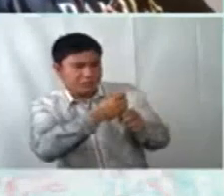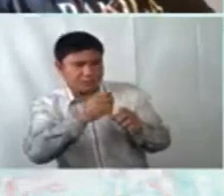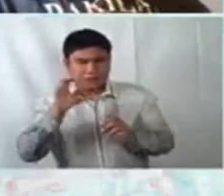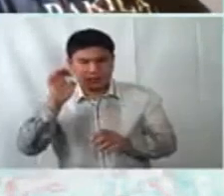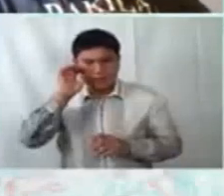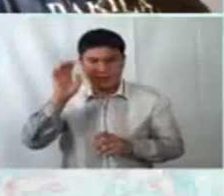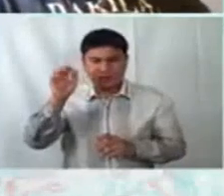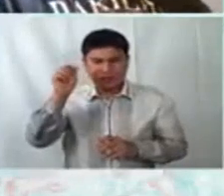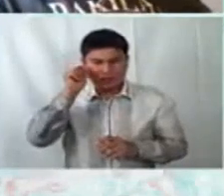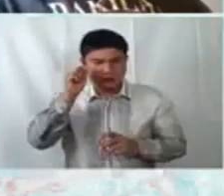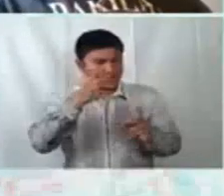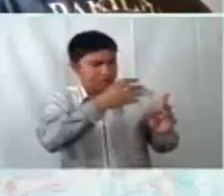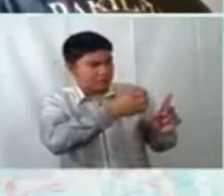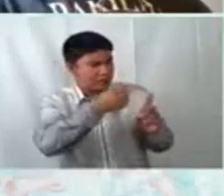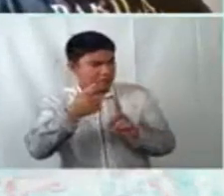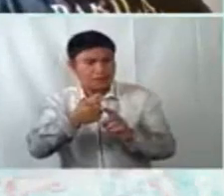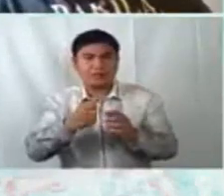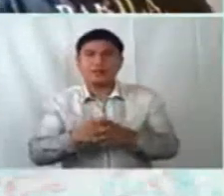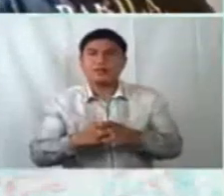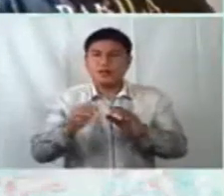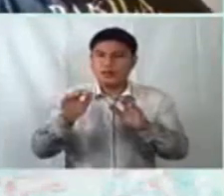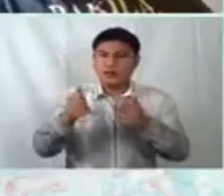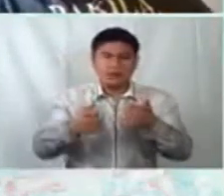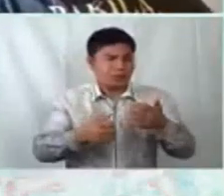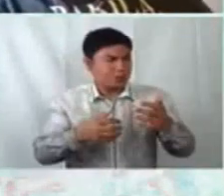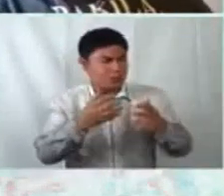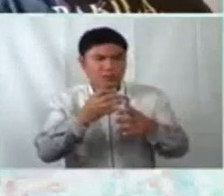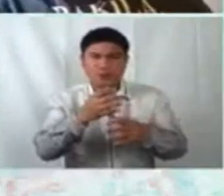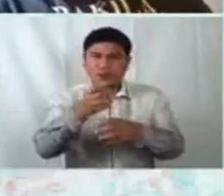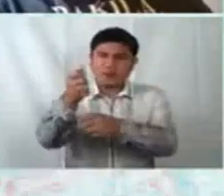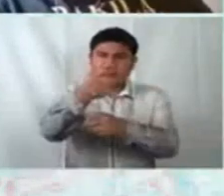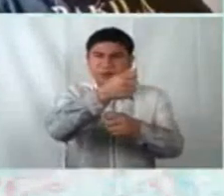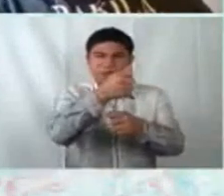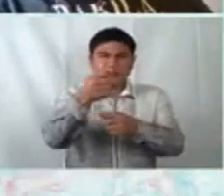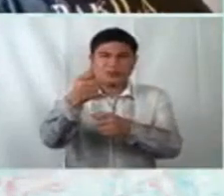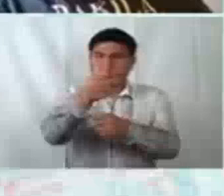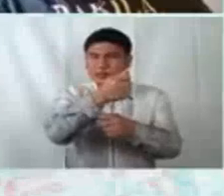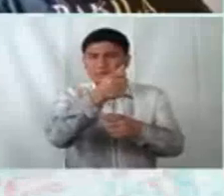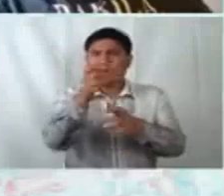Ambrosio yung akta? Paano niya nahawak yung bandila kung binabasa niya yung akta,